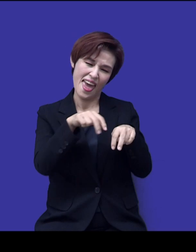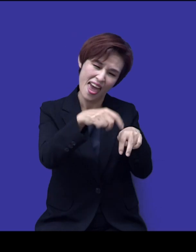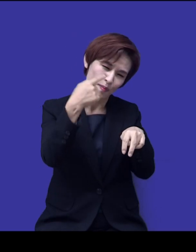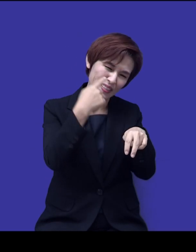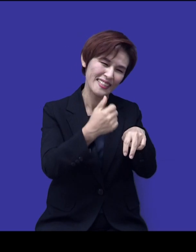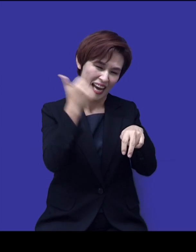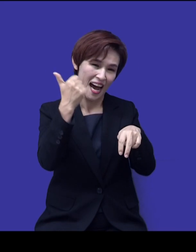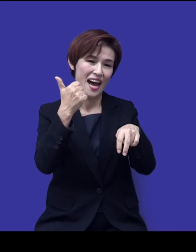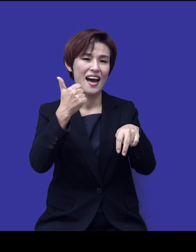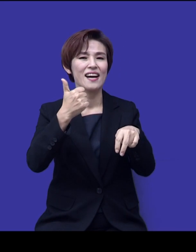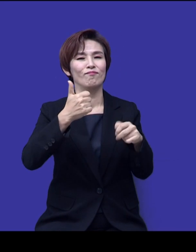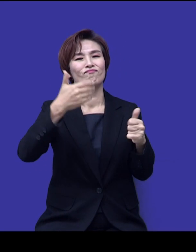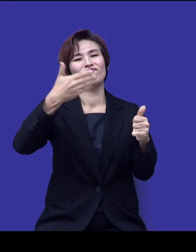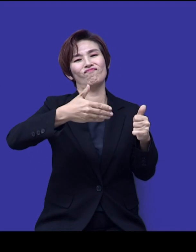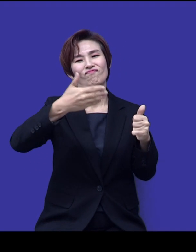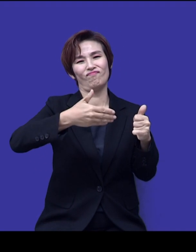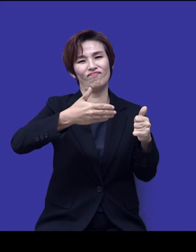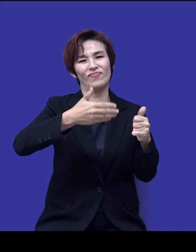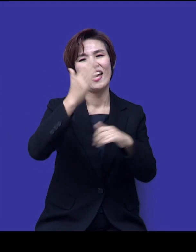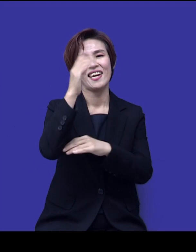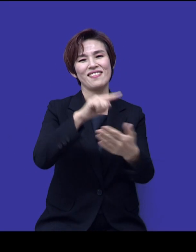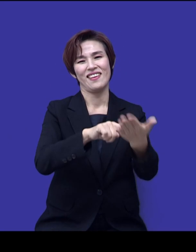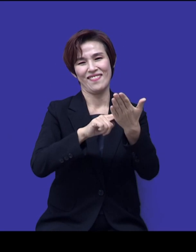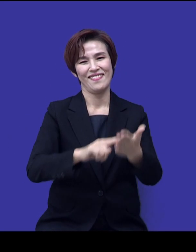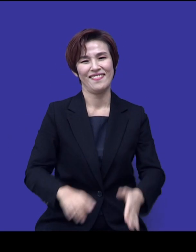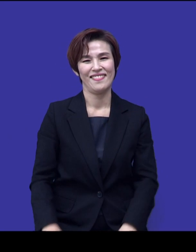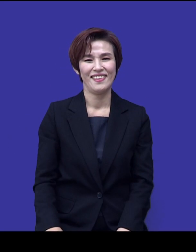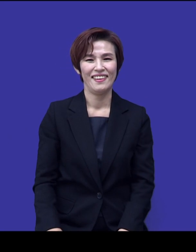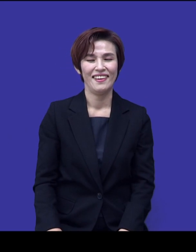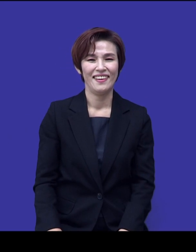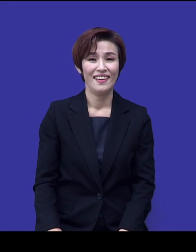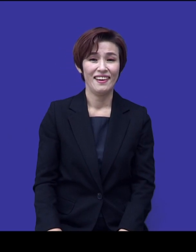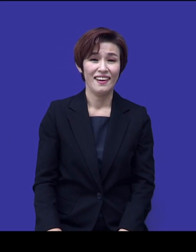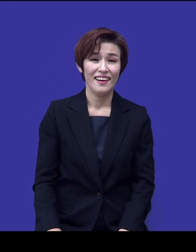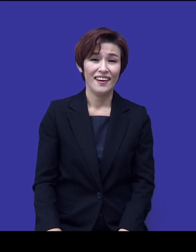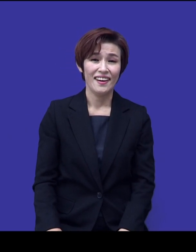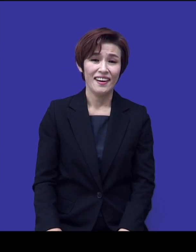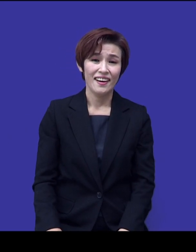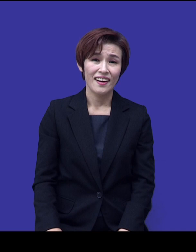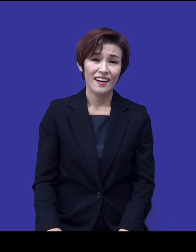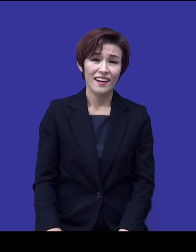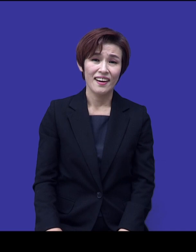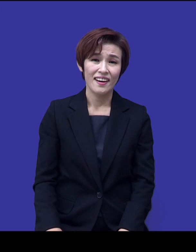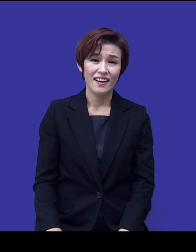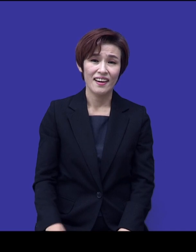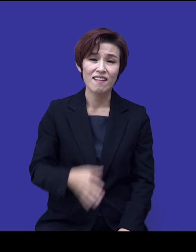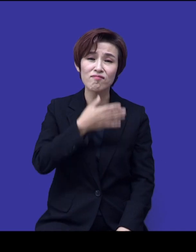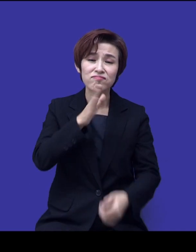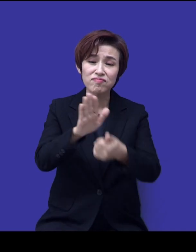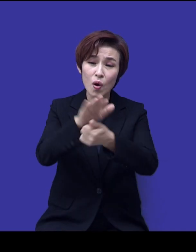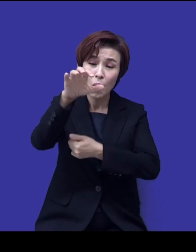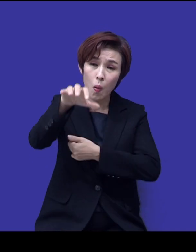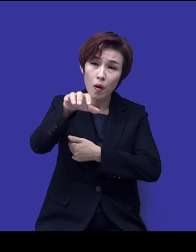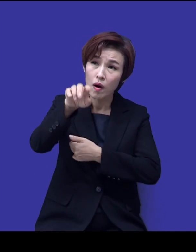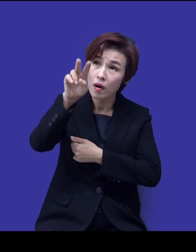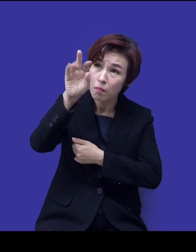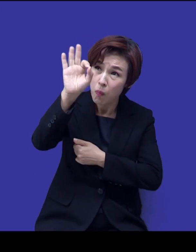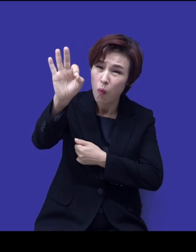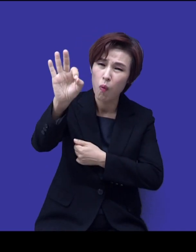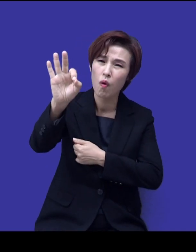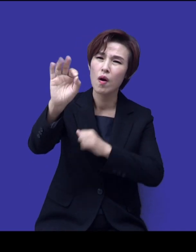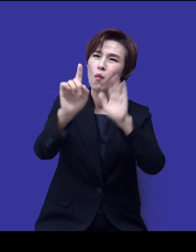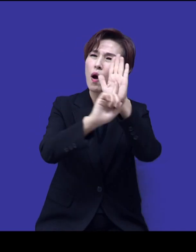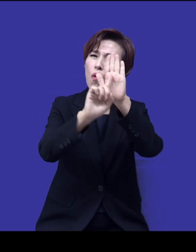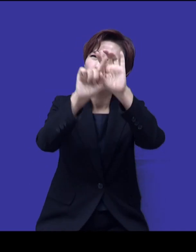걸어보자. 네. 전 그때 사실은 양로원에 가서 보니까 앞에 가보니까 광고판을